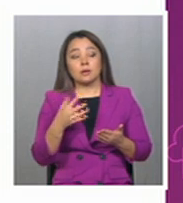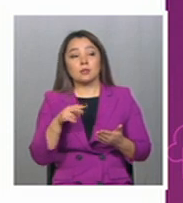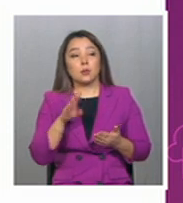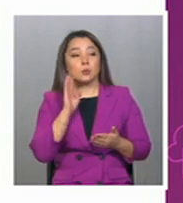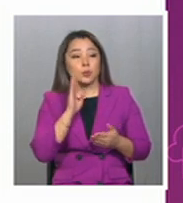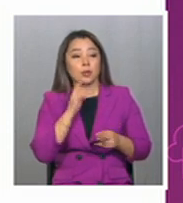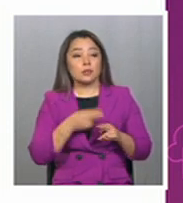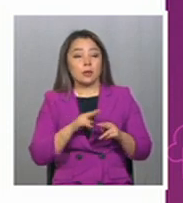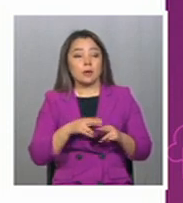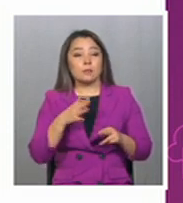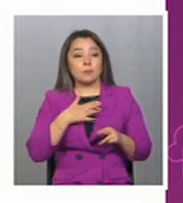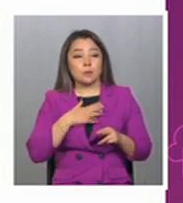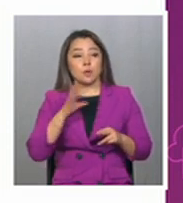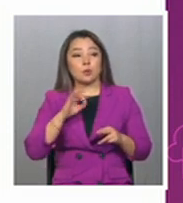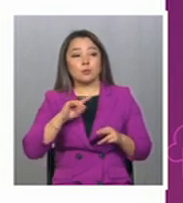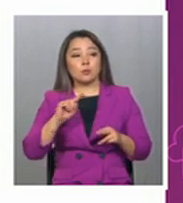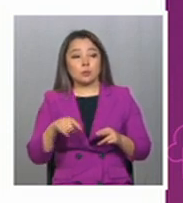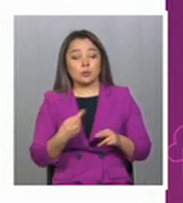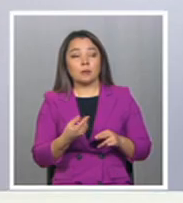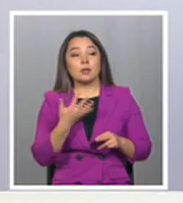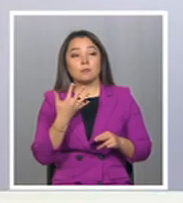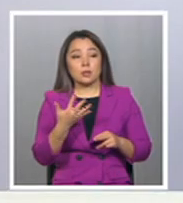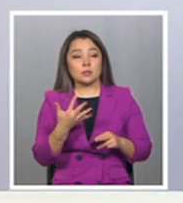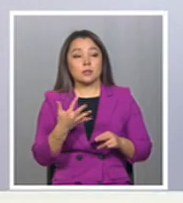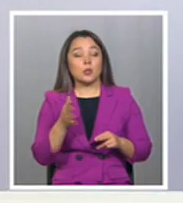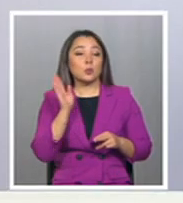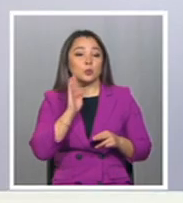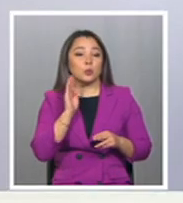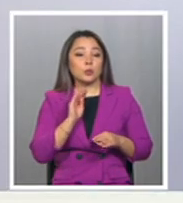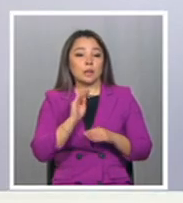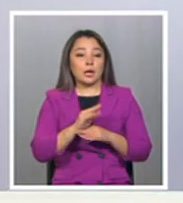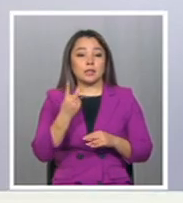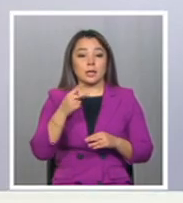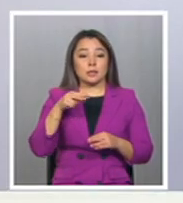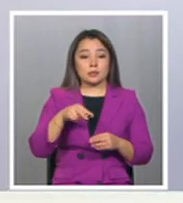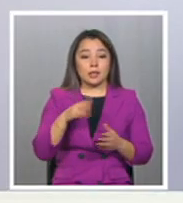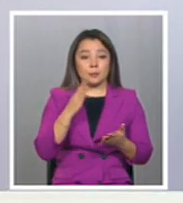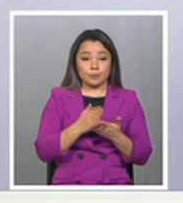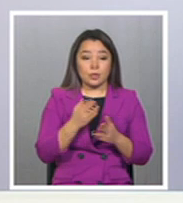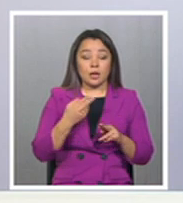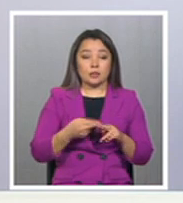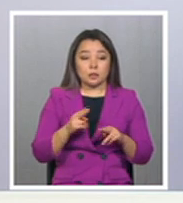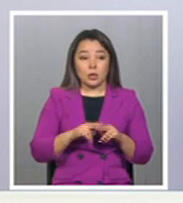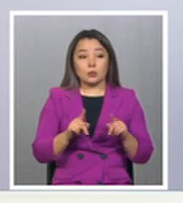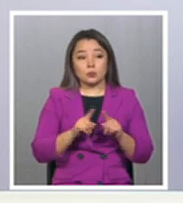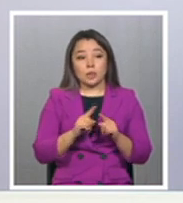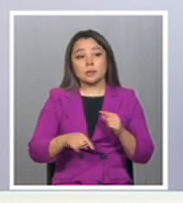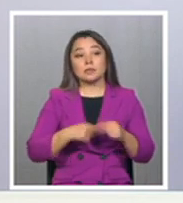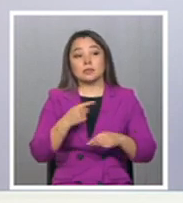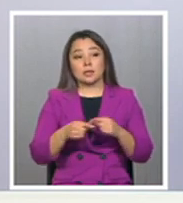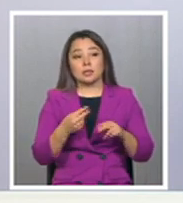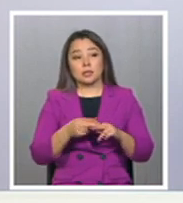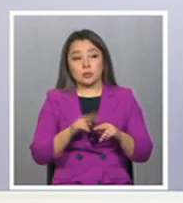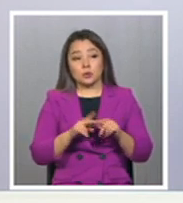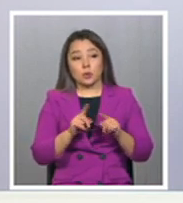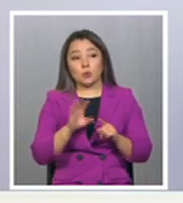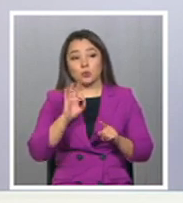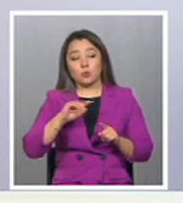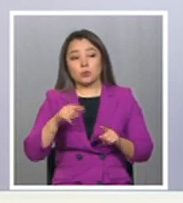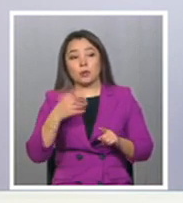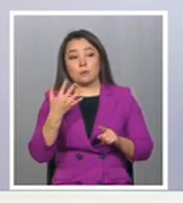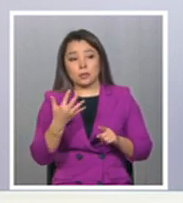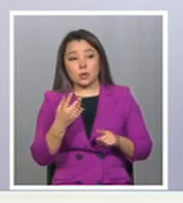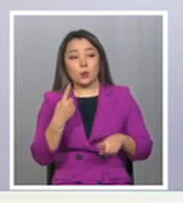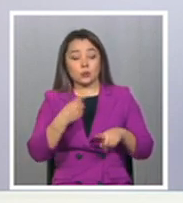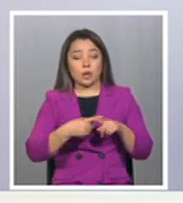мен тағы да 0.5 литр су құйсам, 2 литр болады. Сол сияқты келесі қадамдарға 0.5-ті